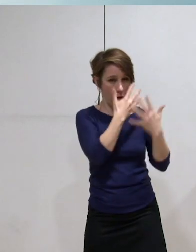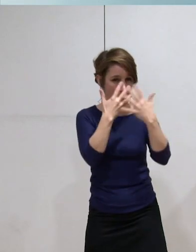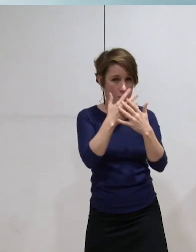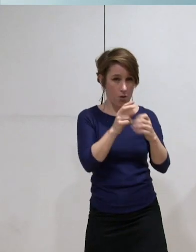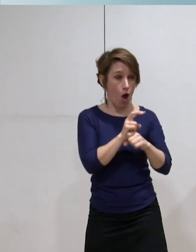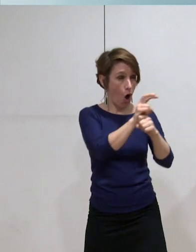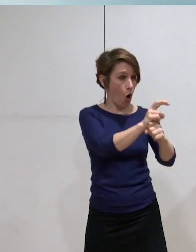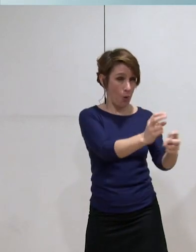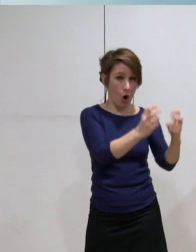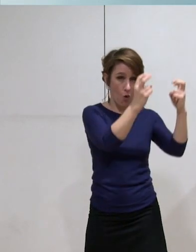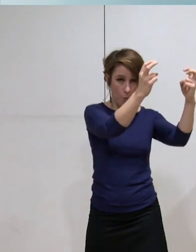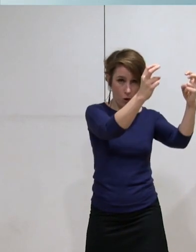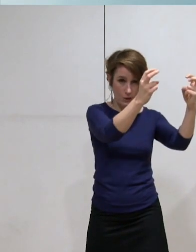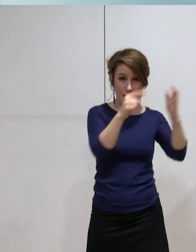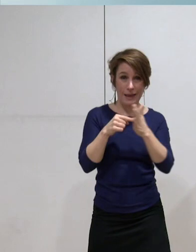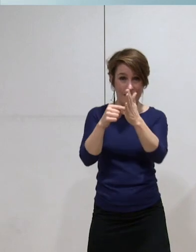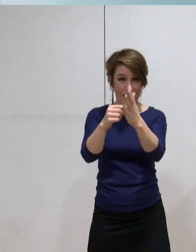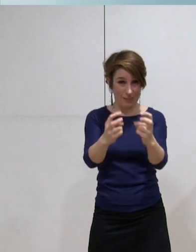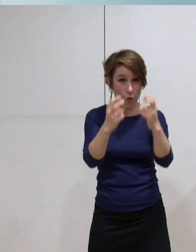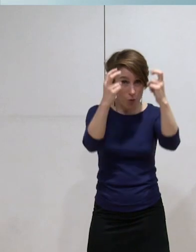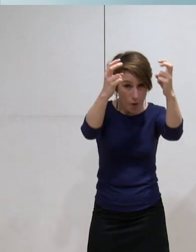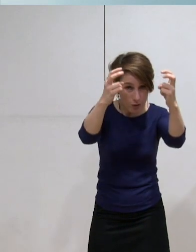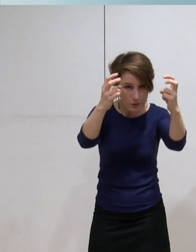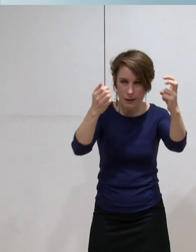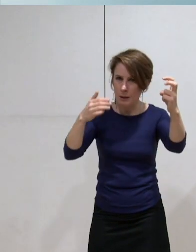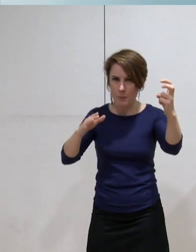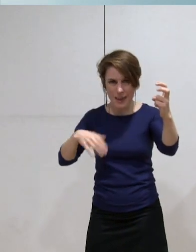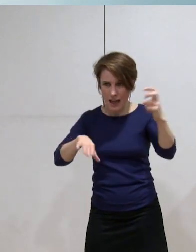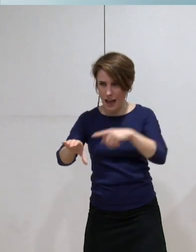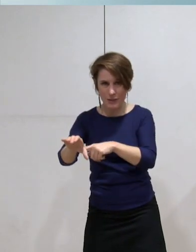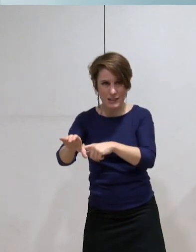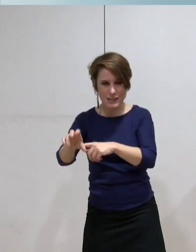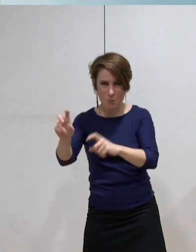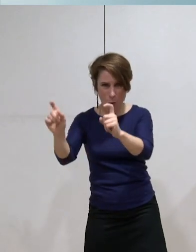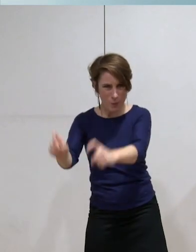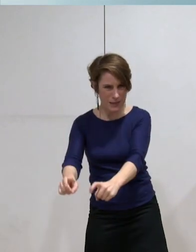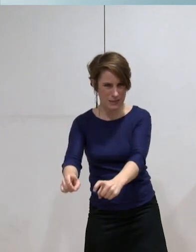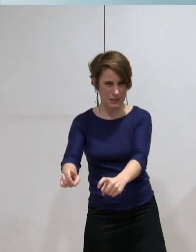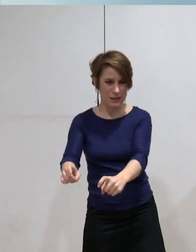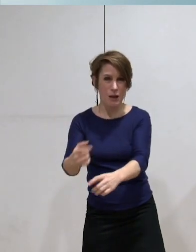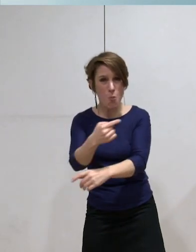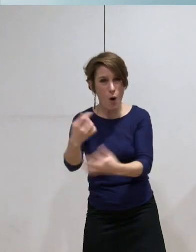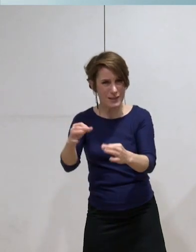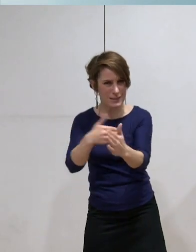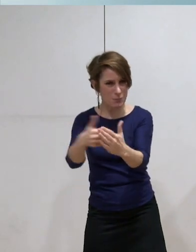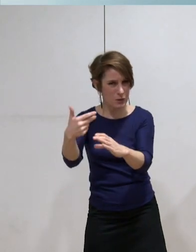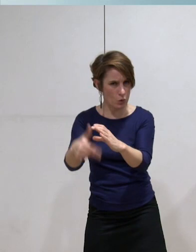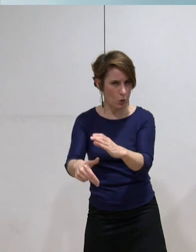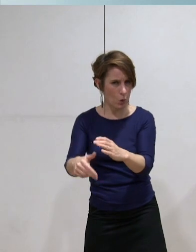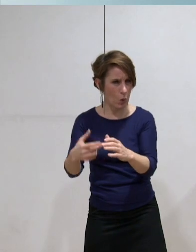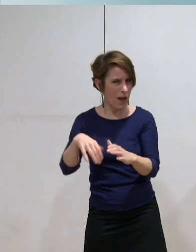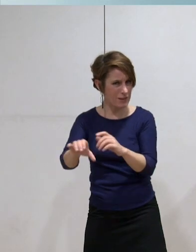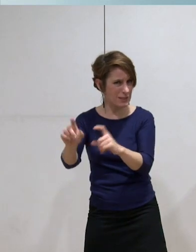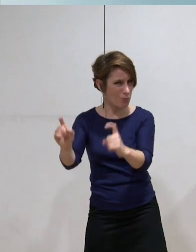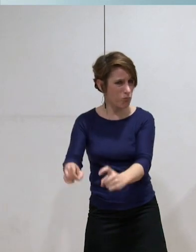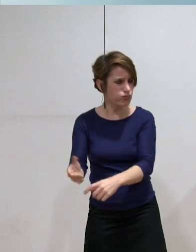hausse vous endettez encore plus la ville mais vos investissements sont en baisse de 100 millions d'euros et cela dit